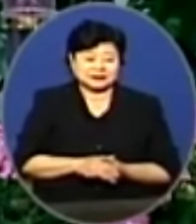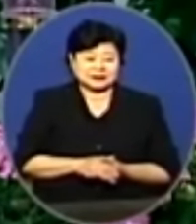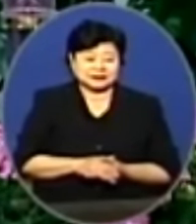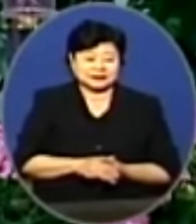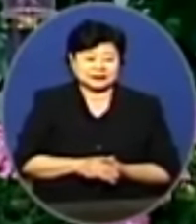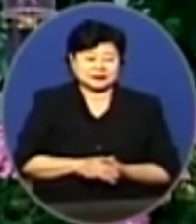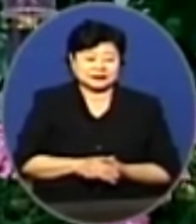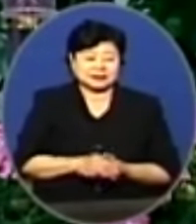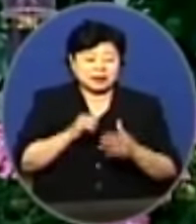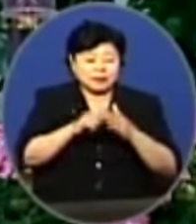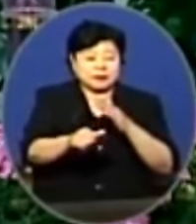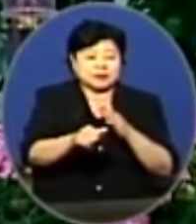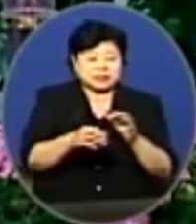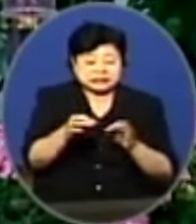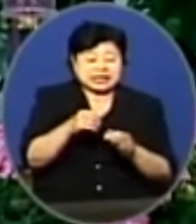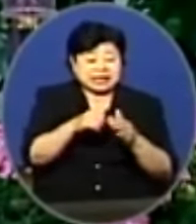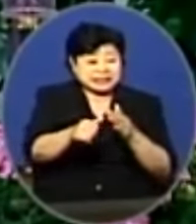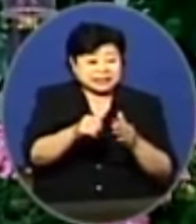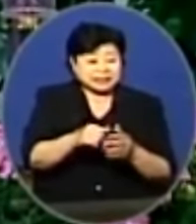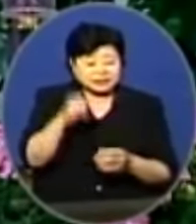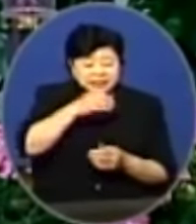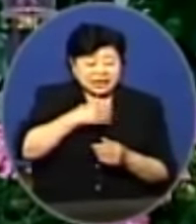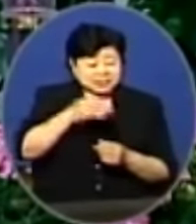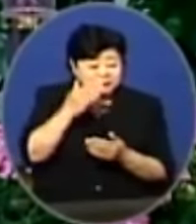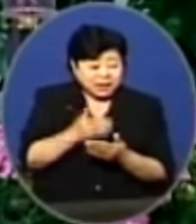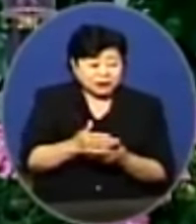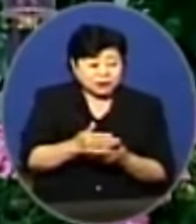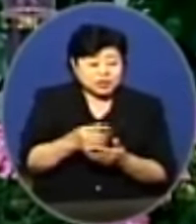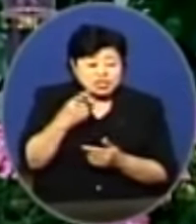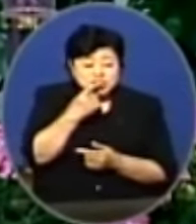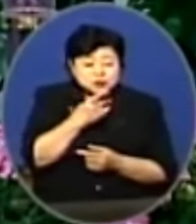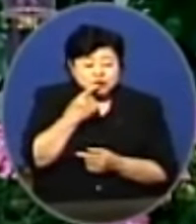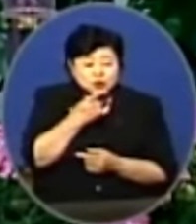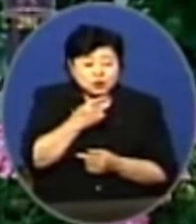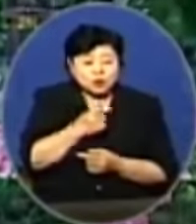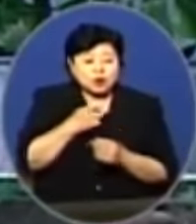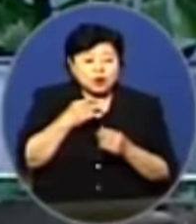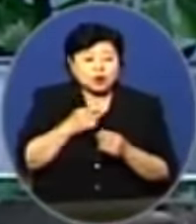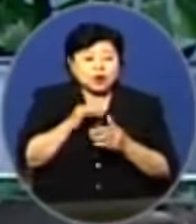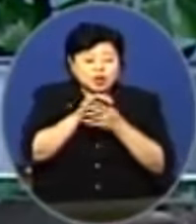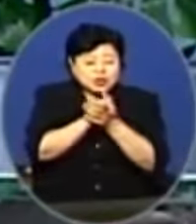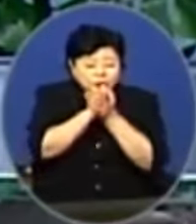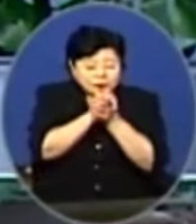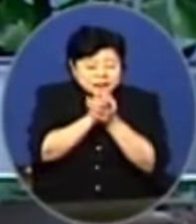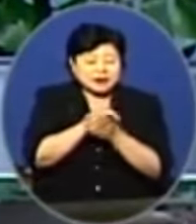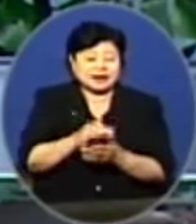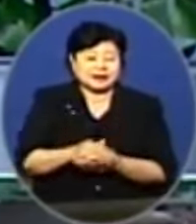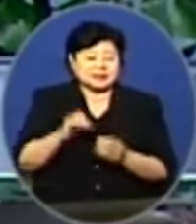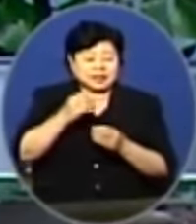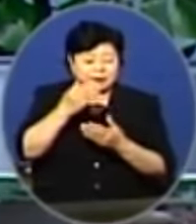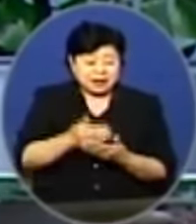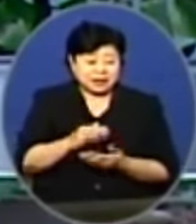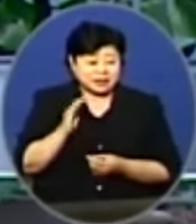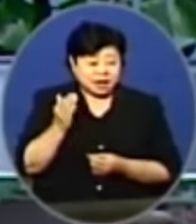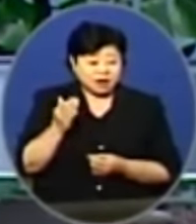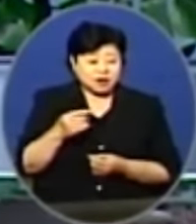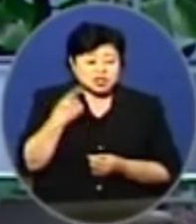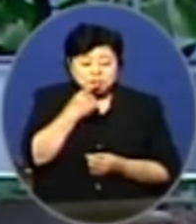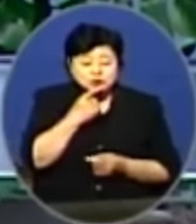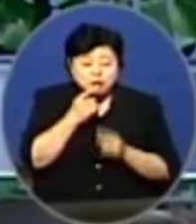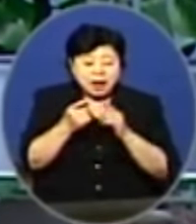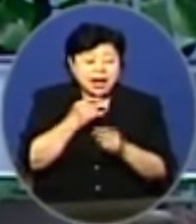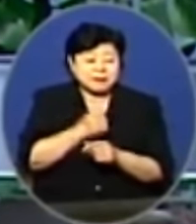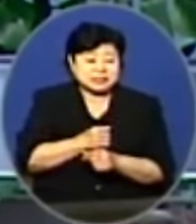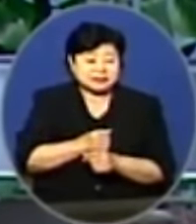방문 갈 때나 시장에 갈 때나 그냥 가지 마시고 입술로 늘 중얼거리면서 가십시오. 응답을 받게 되면 입술로